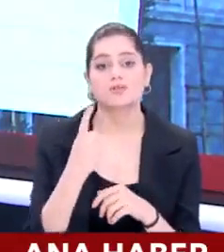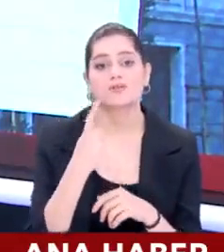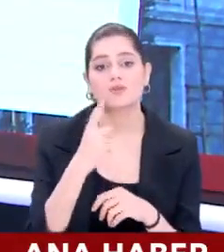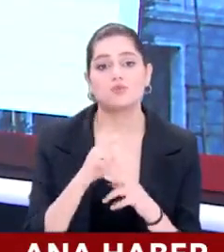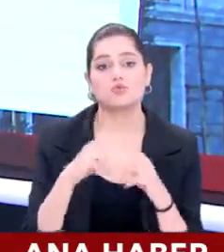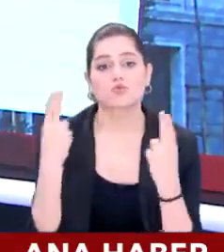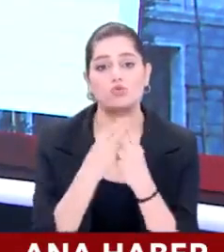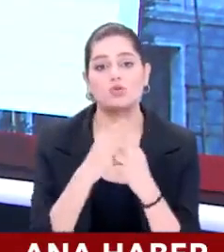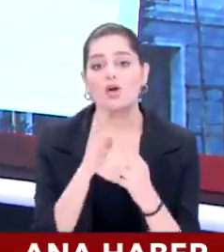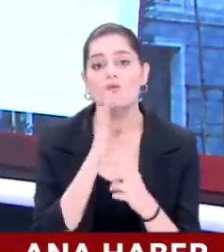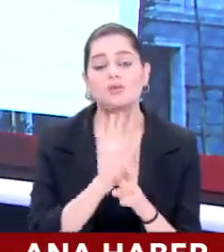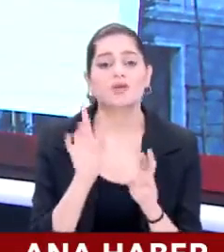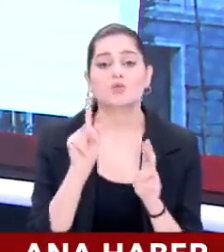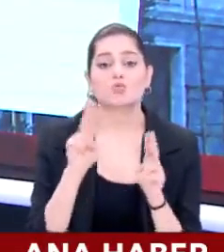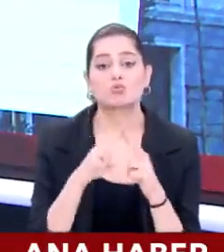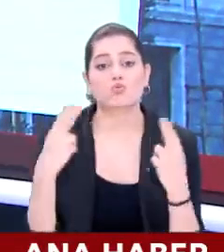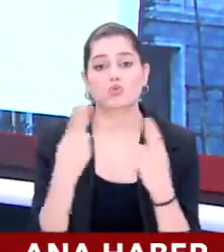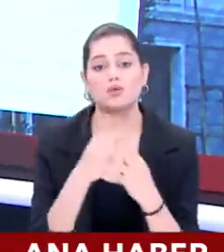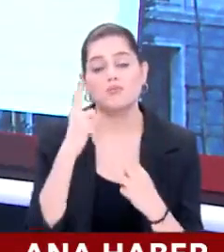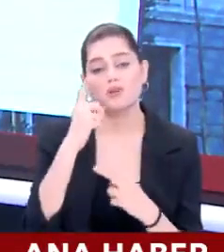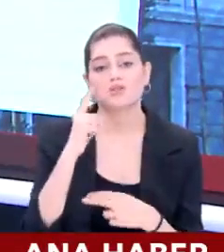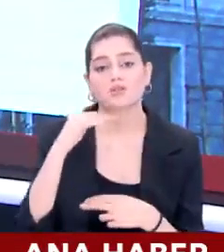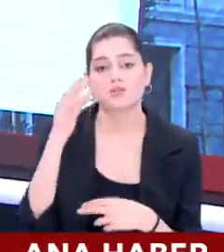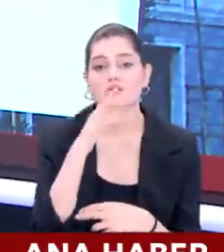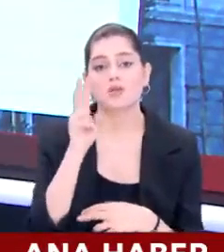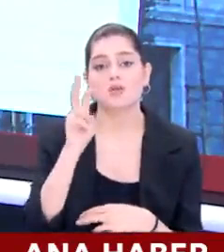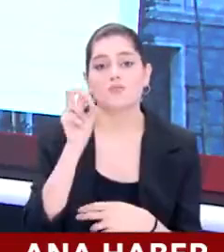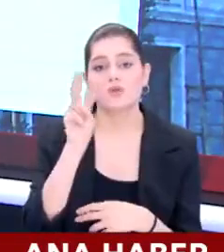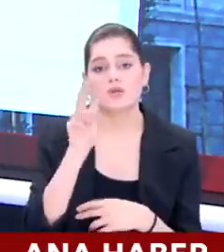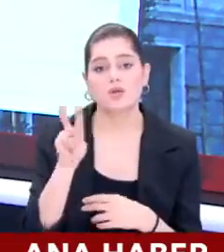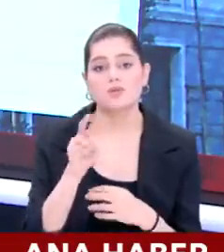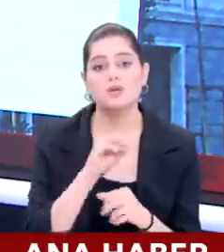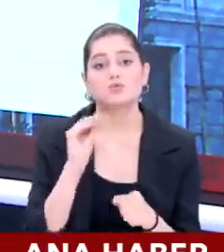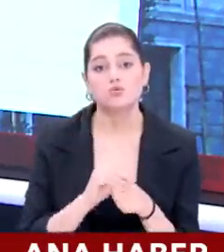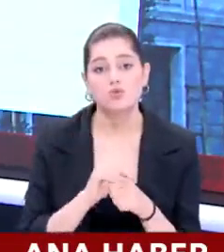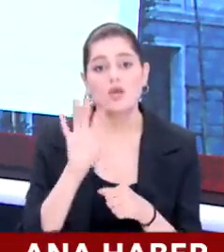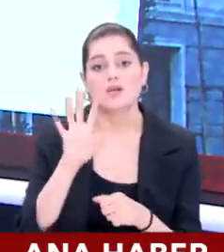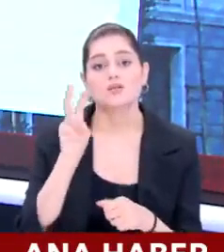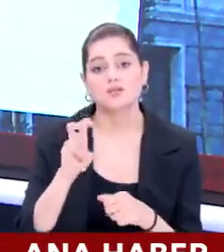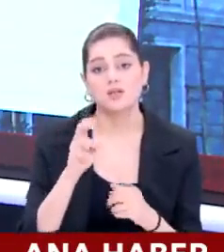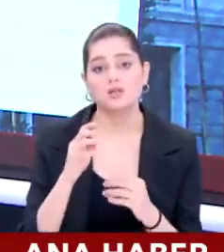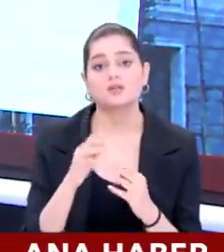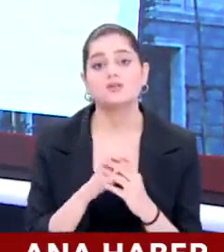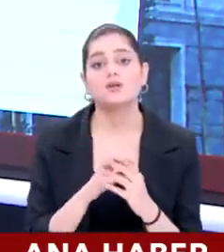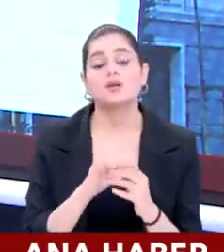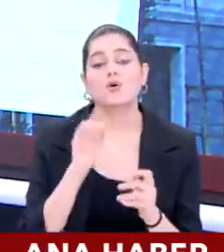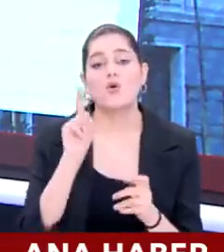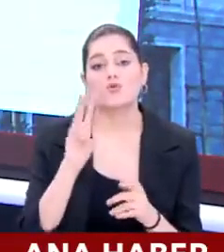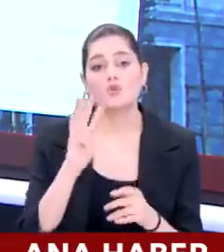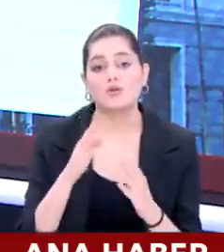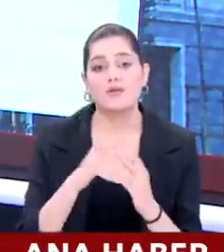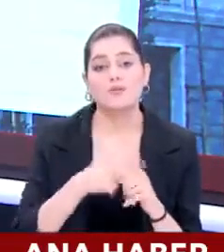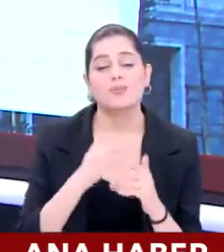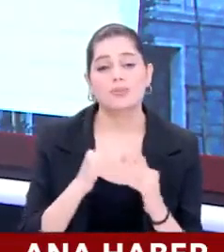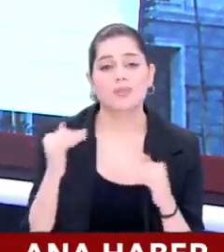dünyada bakın Avrupa'da değil dünyada 1 sırada 2022 sonu itibariyle 58 ülkeden 14'ünde konut fiyatları